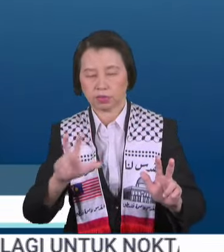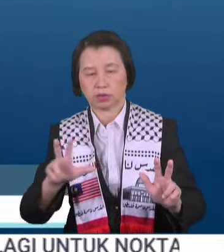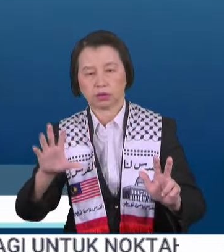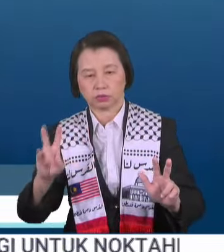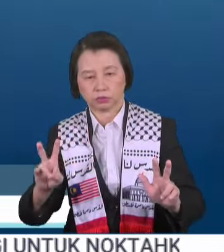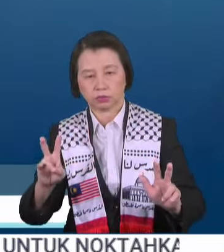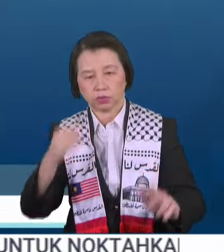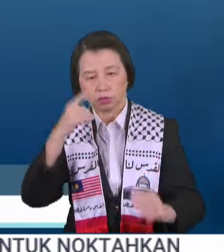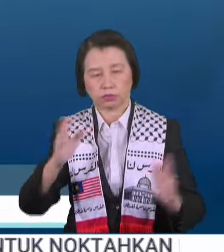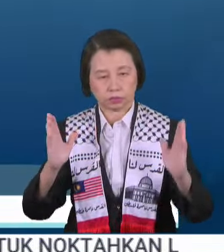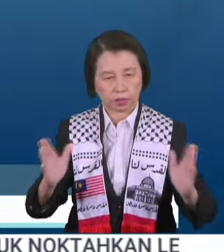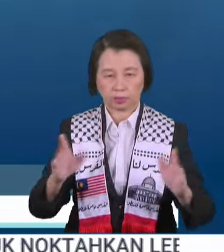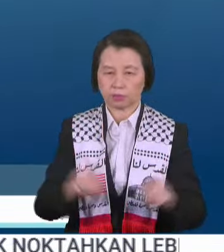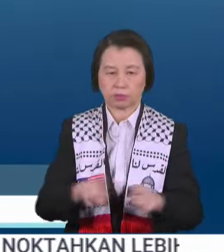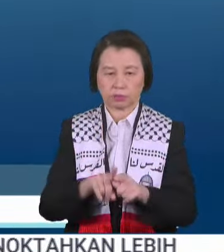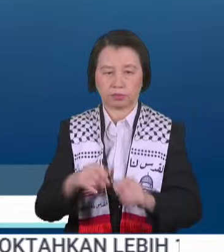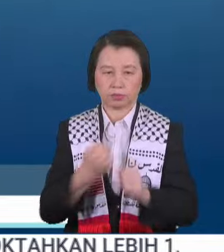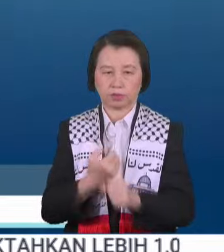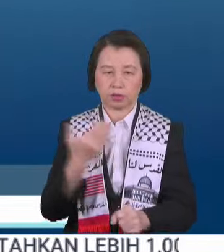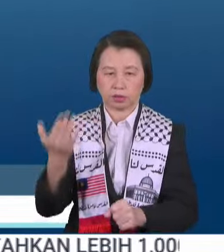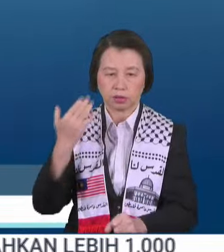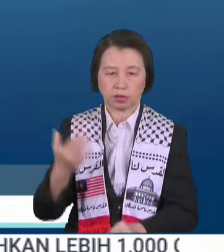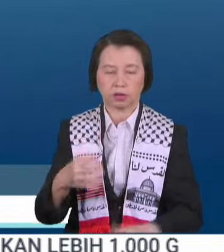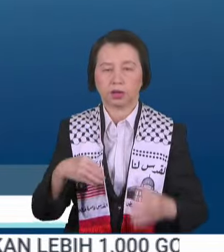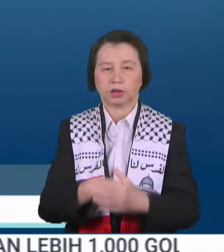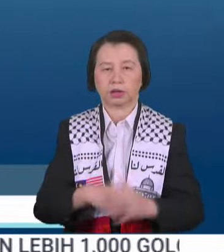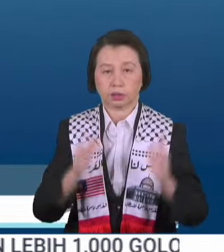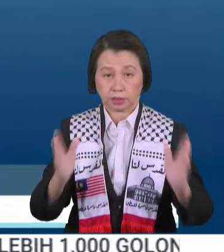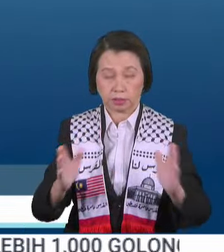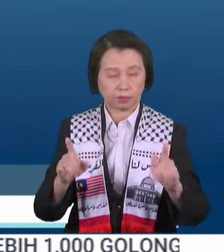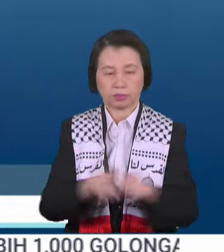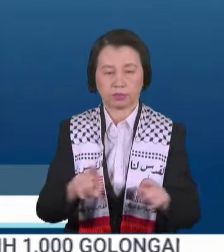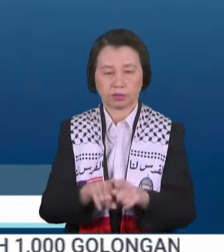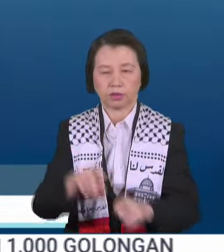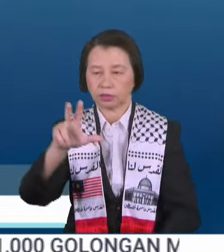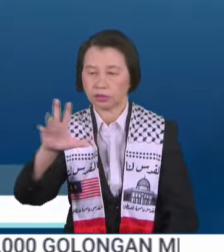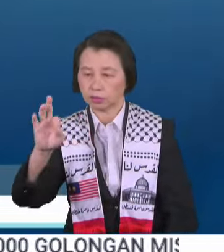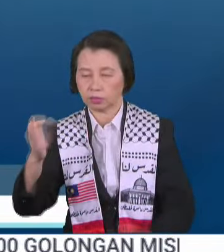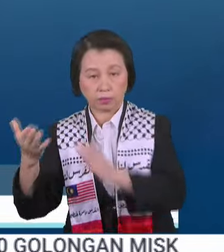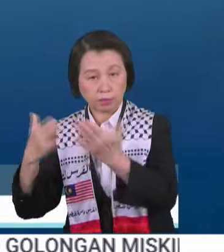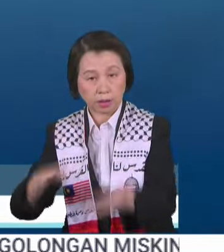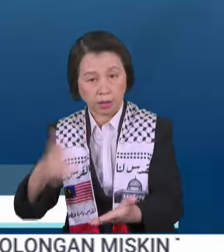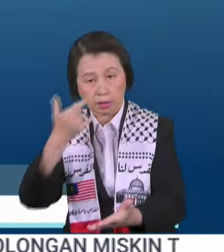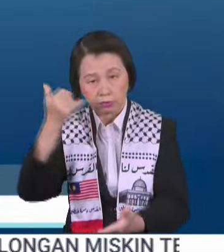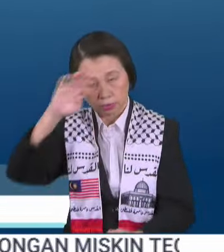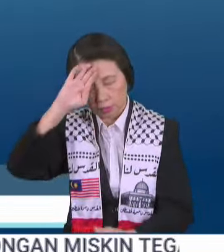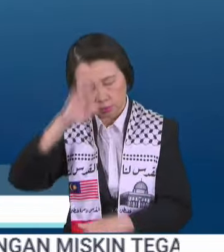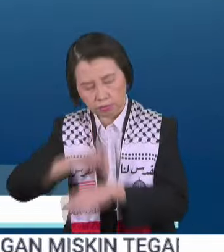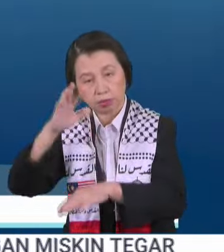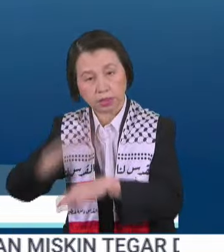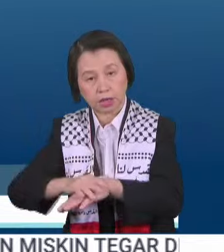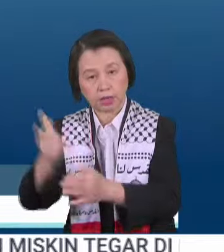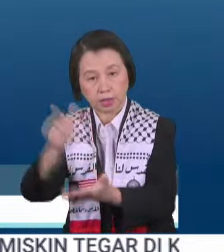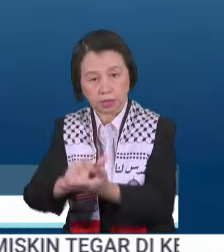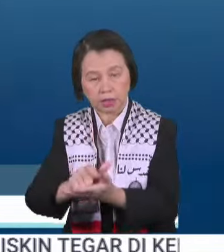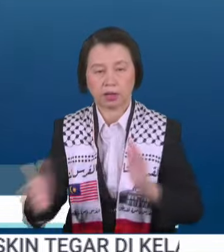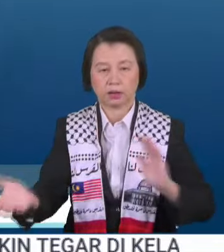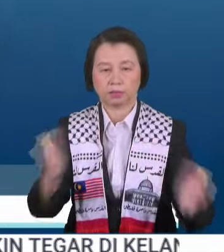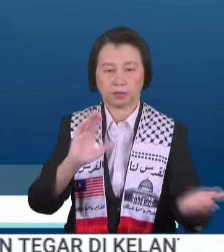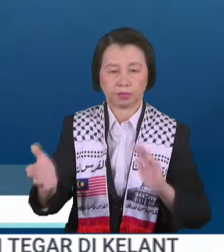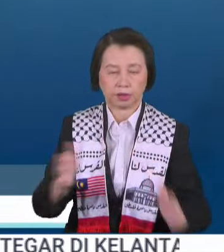36,977 bagi tempoh sama tahun lepas. Dalam tempoh itu juga, 39 kematian akibat komplikasi demam denggi dilaporkan